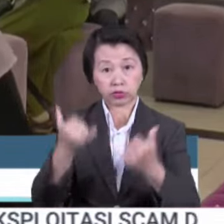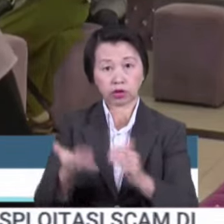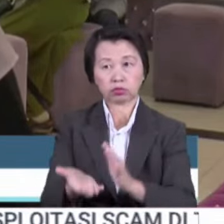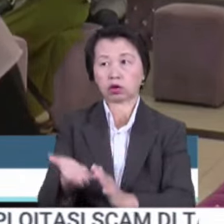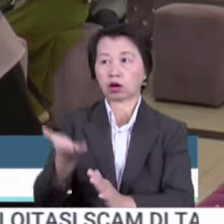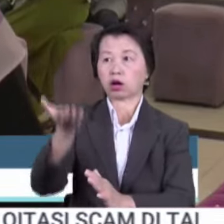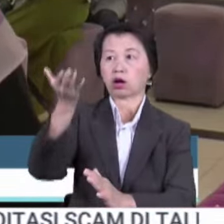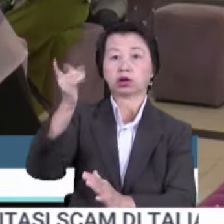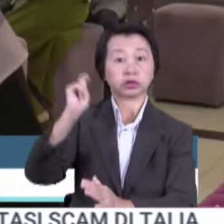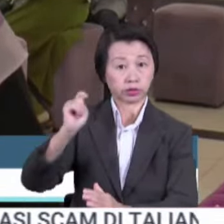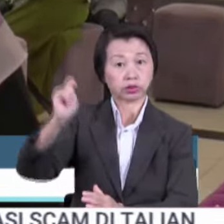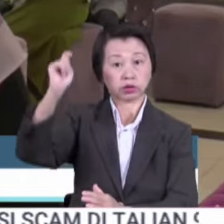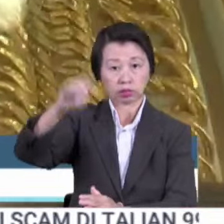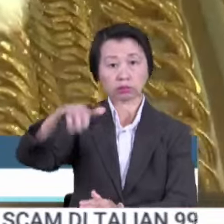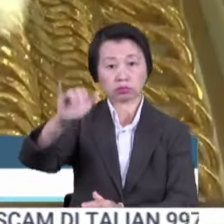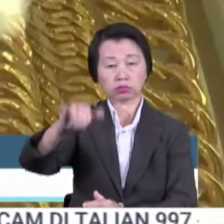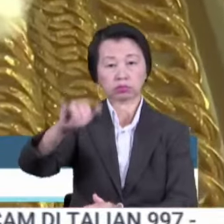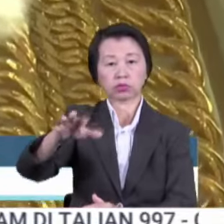customer